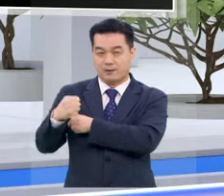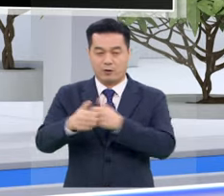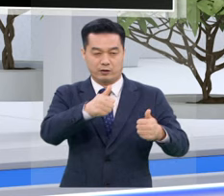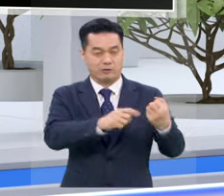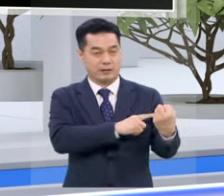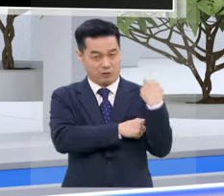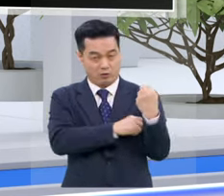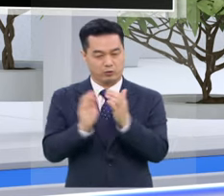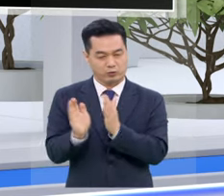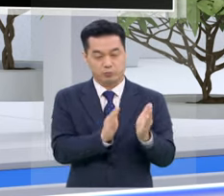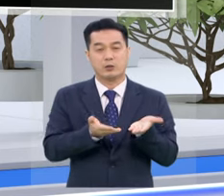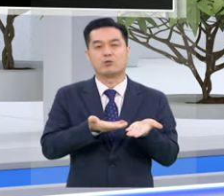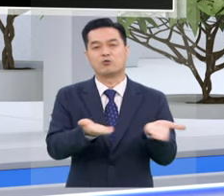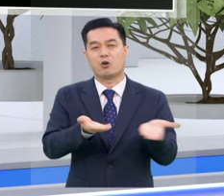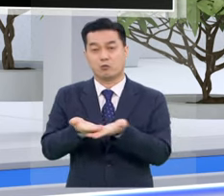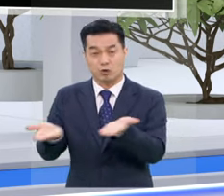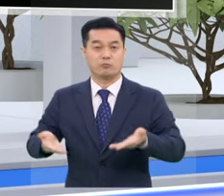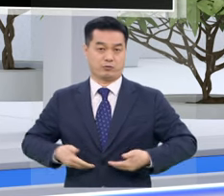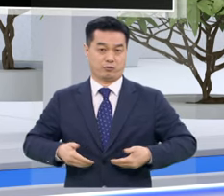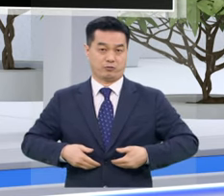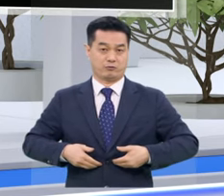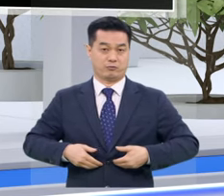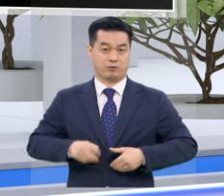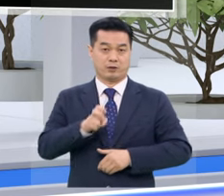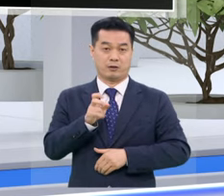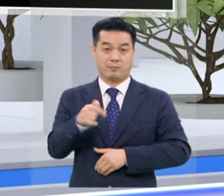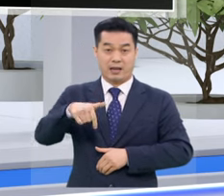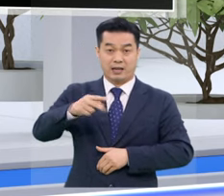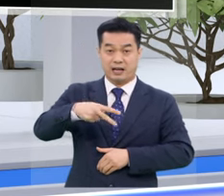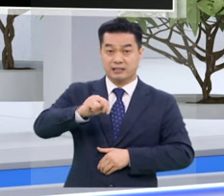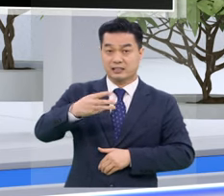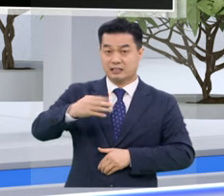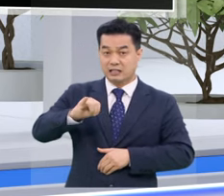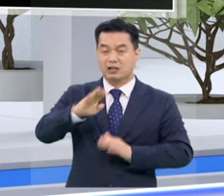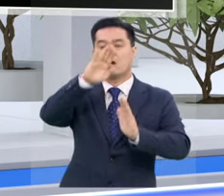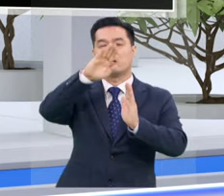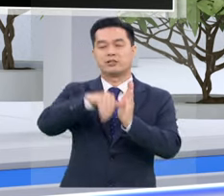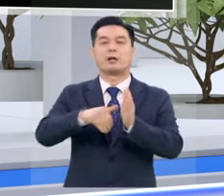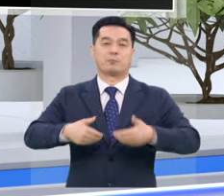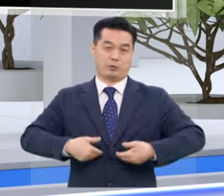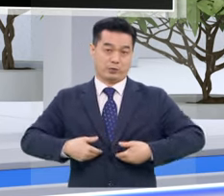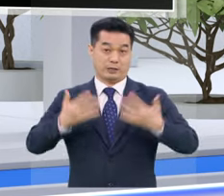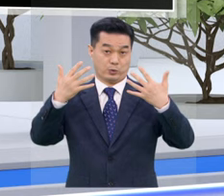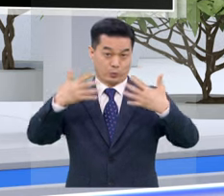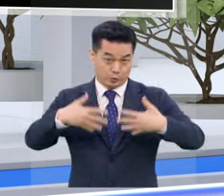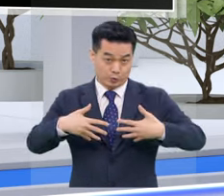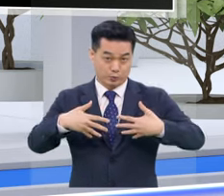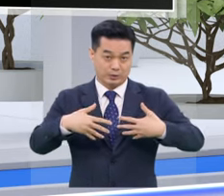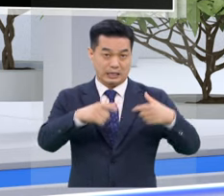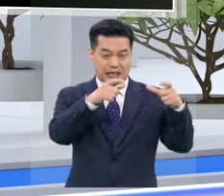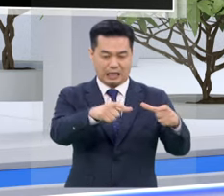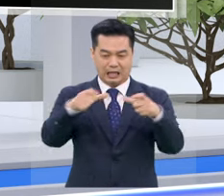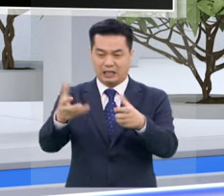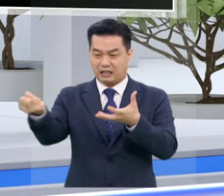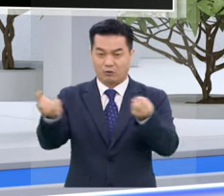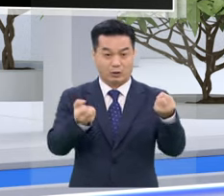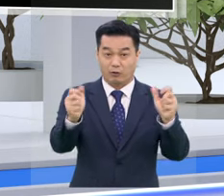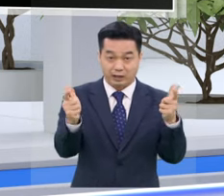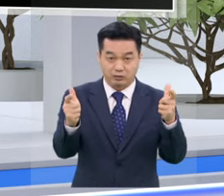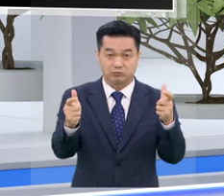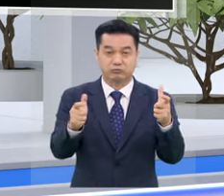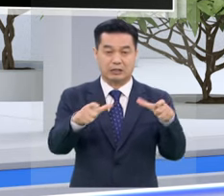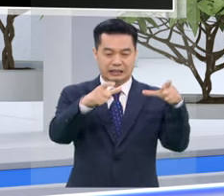합니다 메가시티는 시대적 요구입니다 개별 지역 단위로 사업을 추진하는 것이 아니라 인근